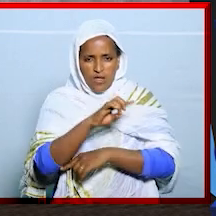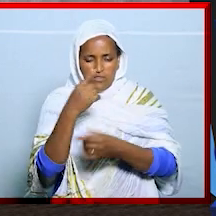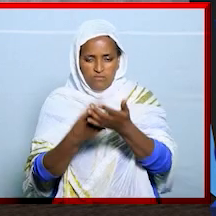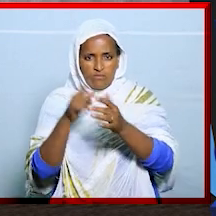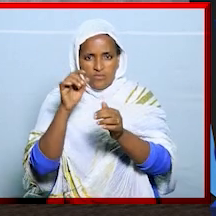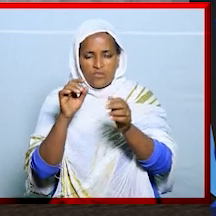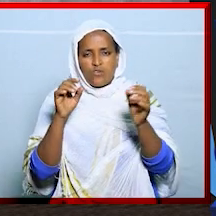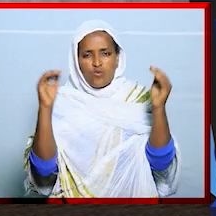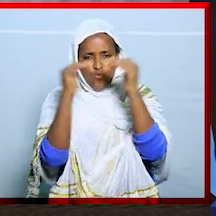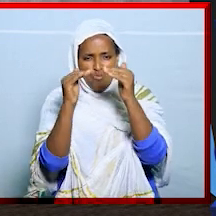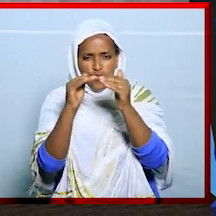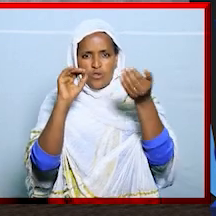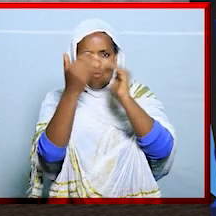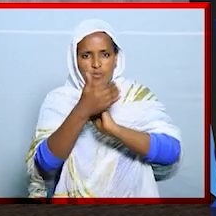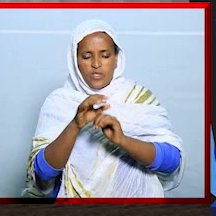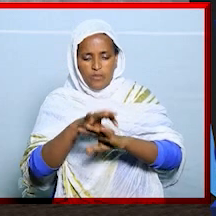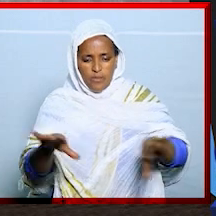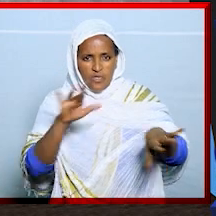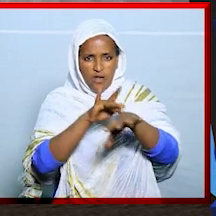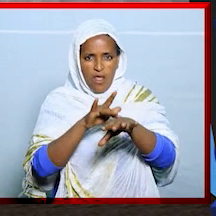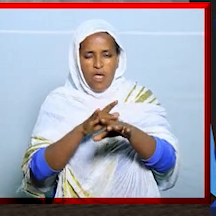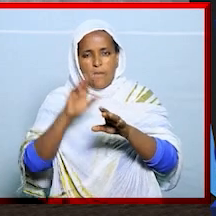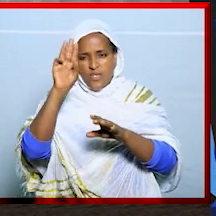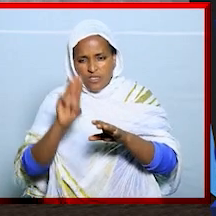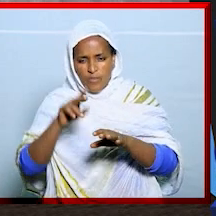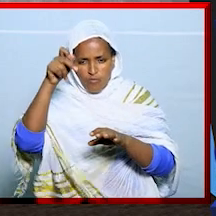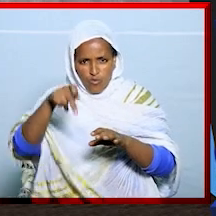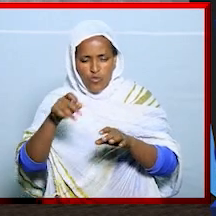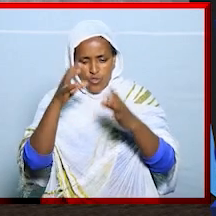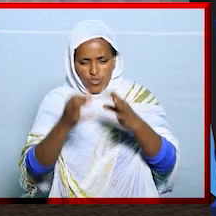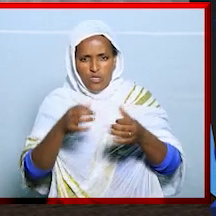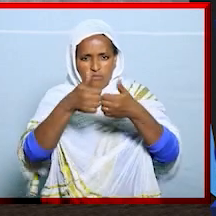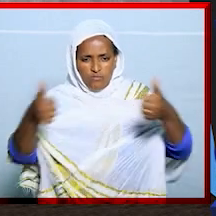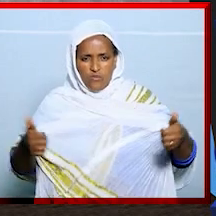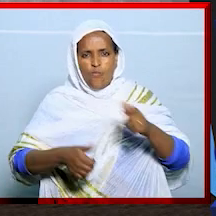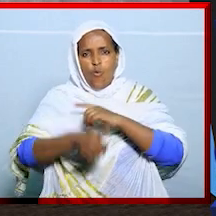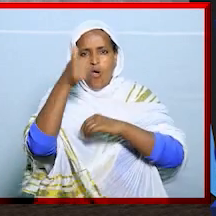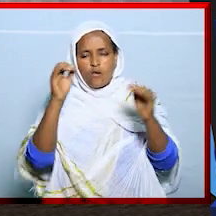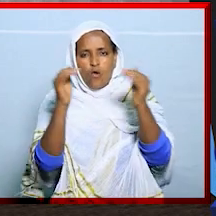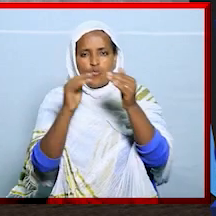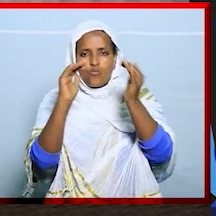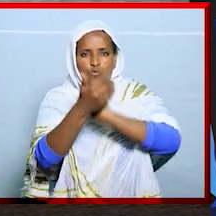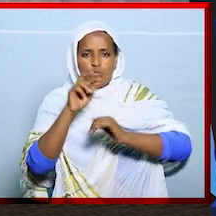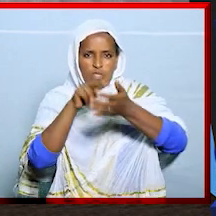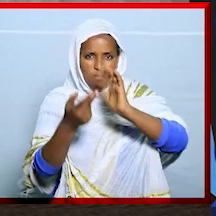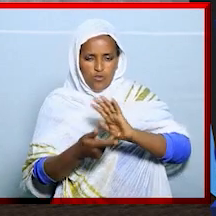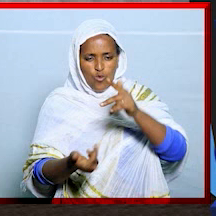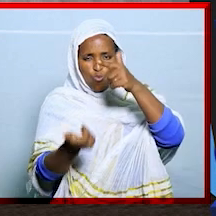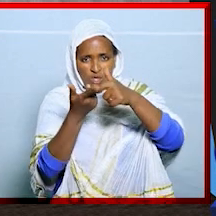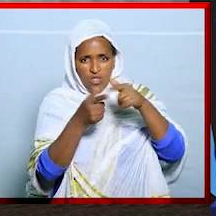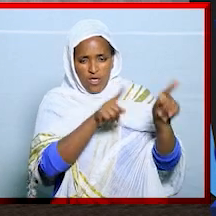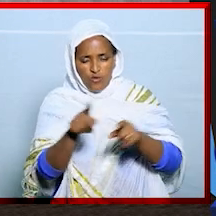እሱ ቀን ልክ ሲያልፍ ቀንና ሌሊቱ እኩል የሚሆኑበት በምድር ላይ በሰሜኑም በደቡብ የተወሰኑ መለያየቶች ይኖራሉ፣ ግን በዋናነት እኩል የሚሆኑበት ማለት